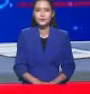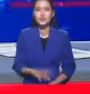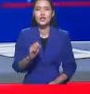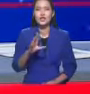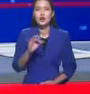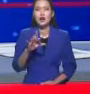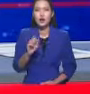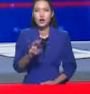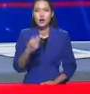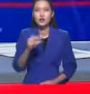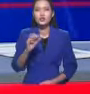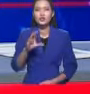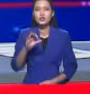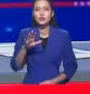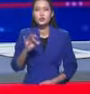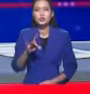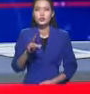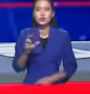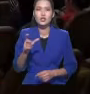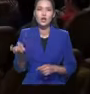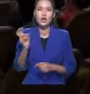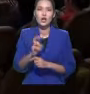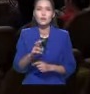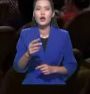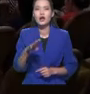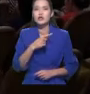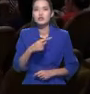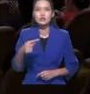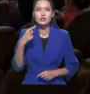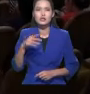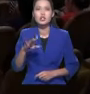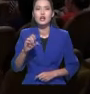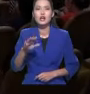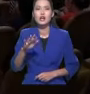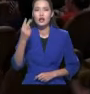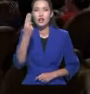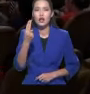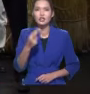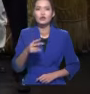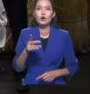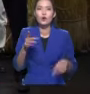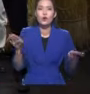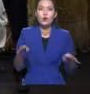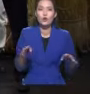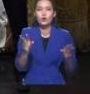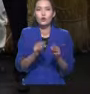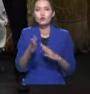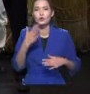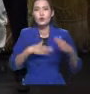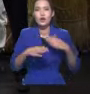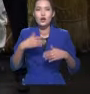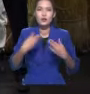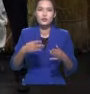Сарыарқаның төріне Жетісудың лебі келді. Талдықорған драма театрының әртістері астаналықтарды қос мұңлық қойылыммен қуантты.